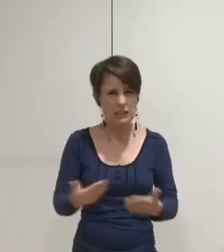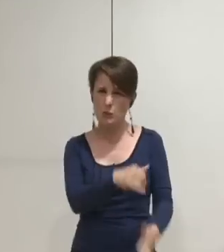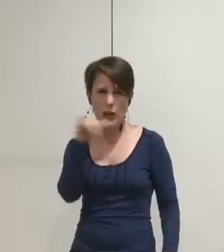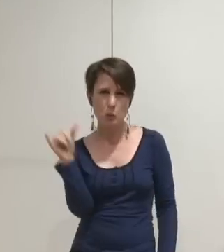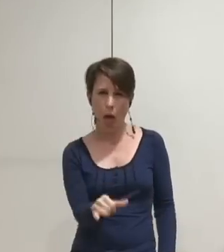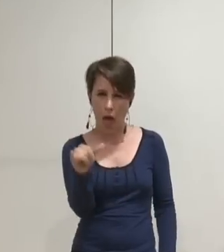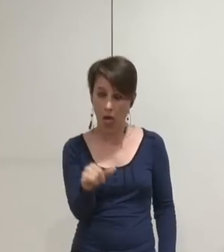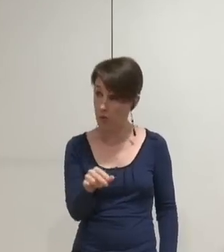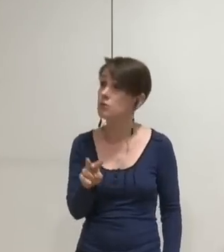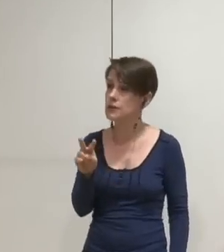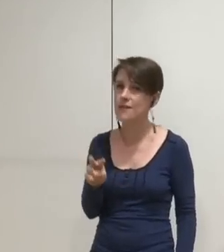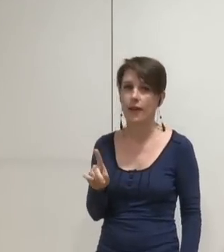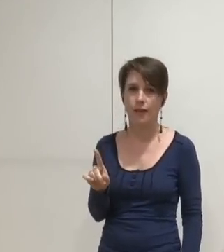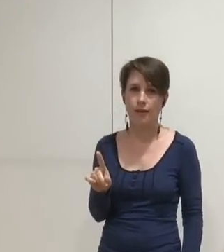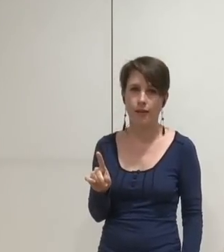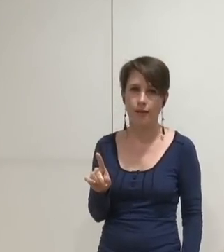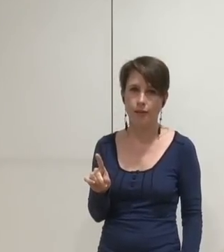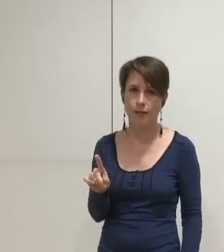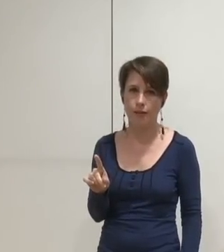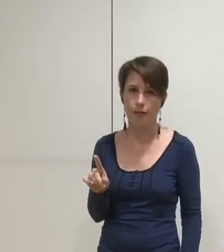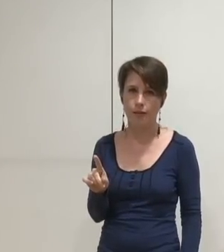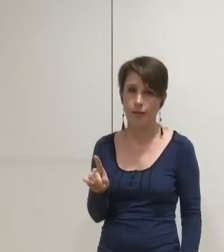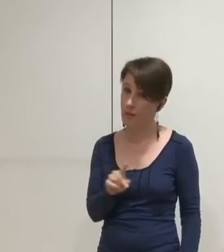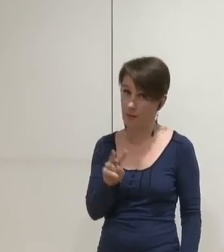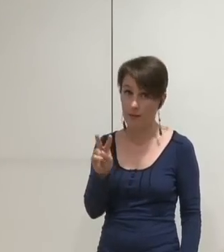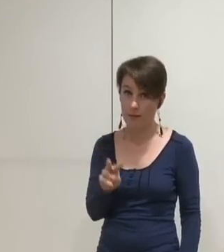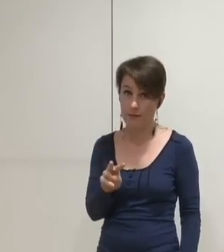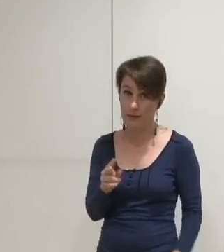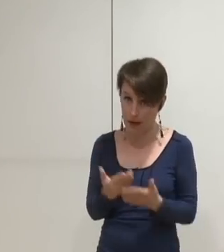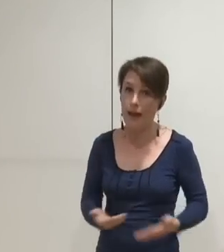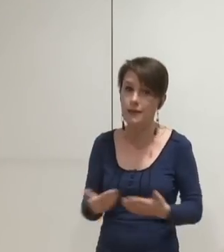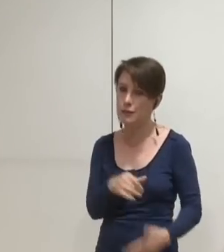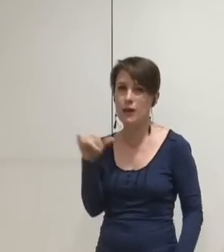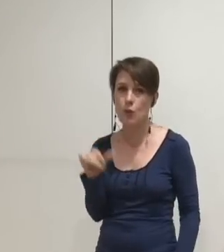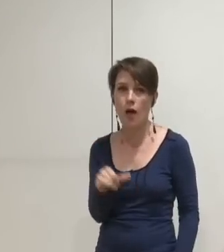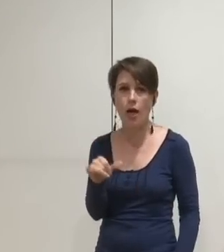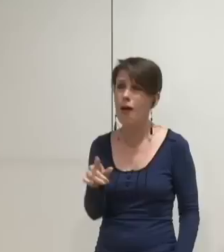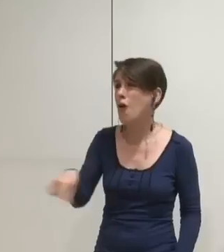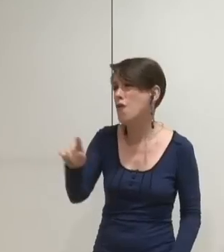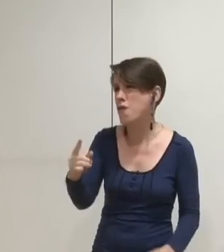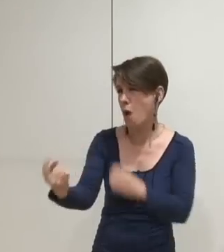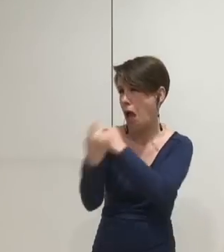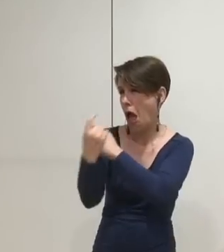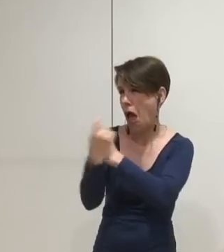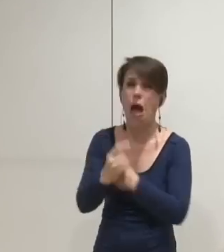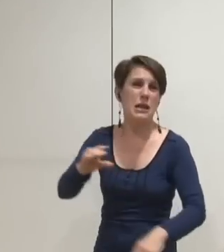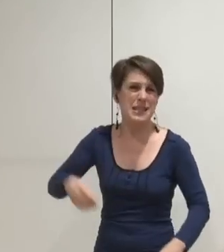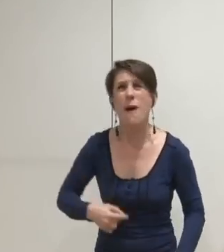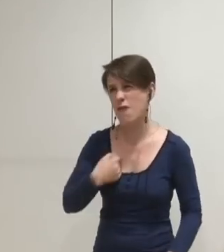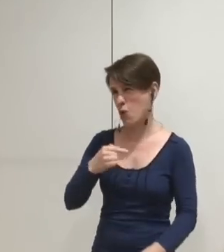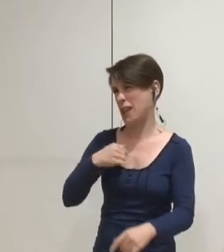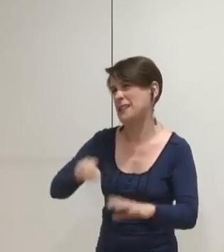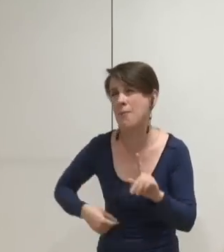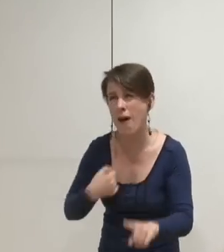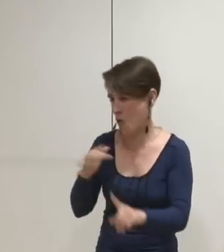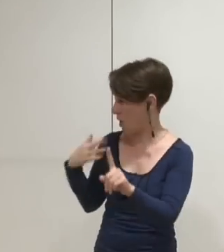ce soir que tout cela puisque ça a été dit est de ma faute qu'il y avait une autre solution de gestion purement